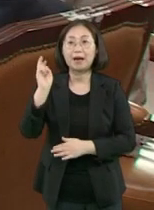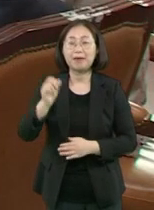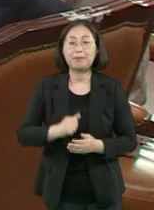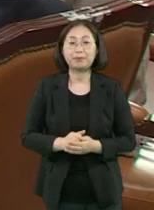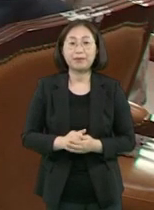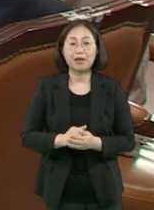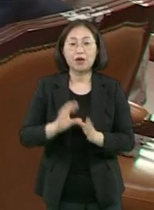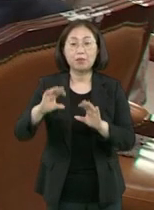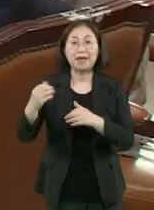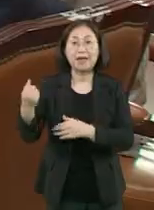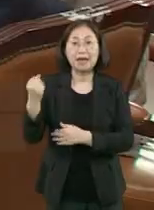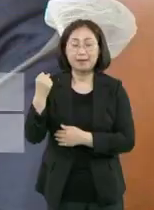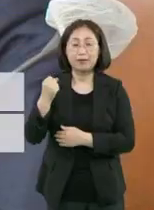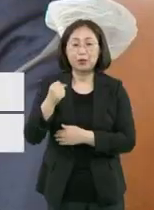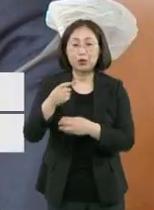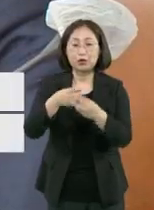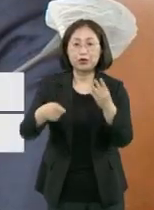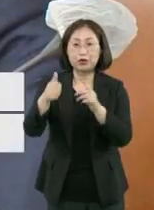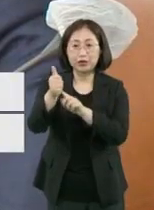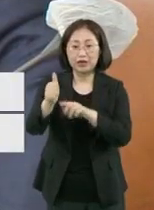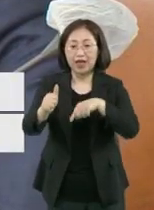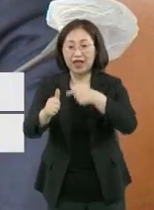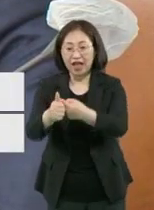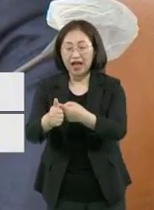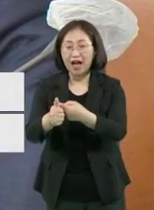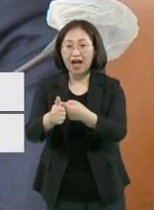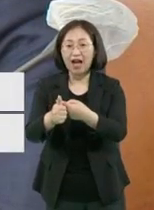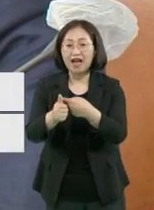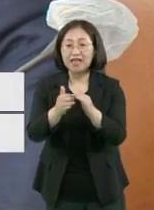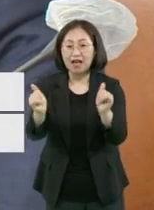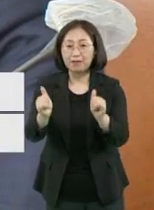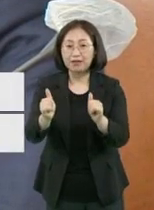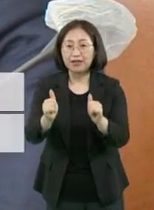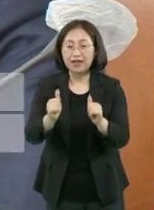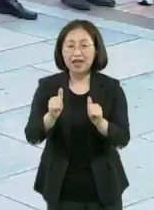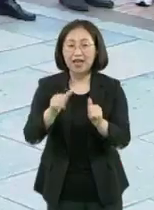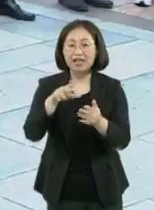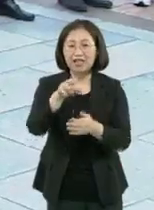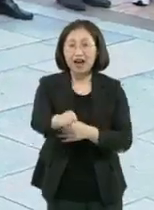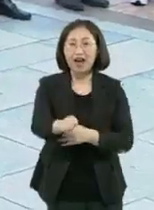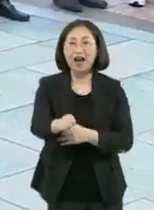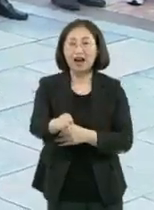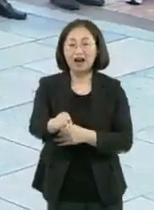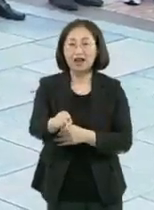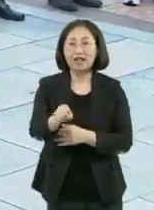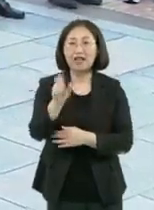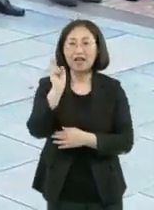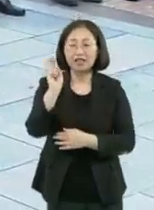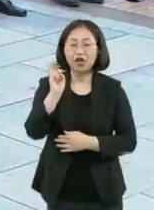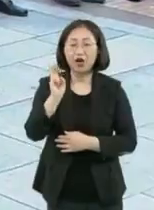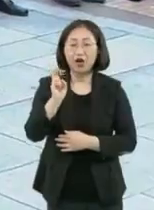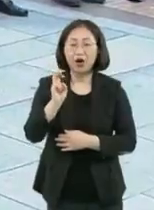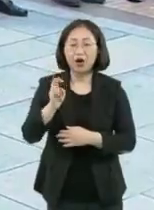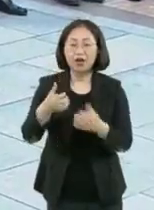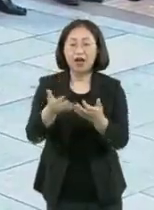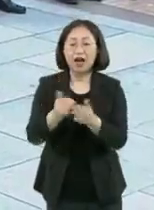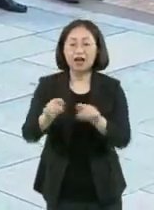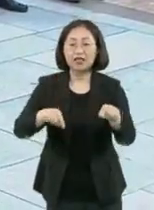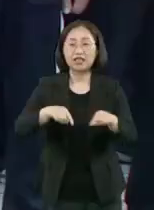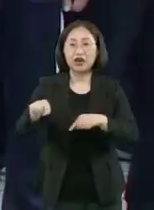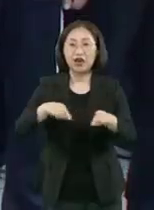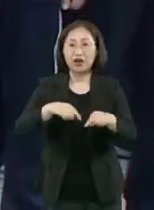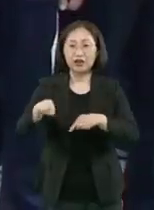역시 이른바 친윤계 인사들의 당 장악력이 확고해지면서 차기 총선 승리를 염두한 당내 권력